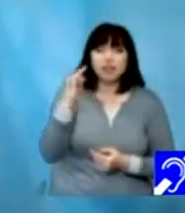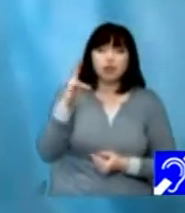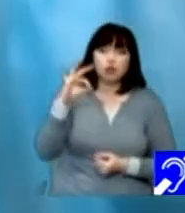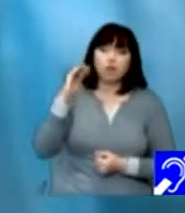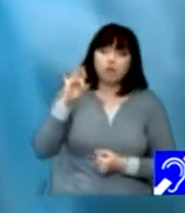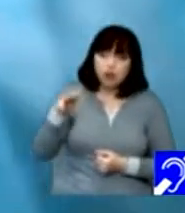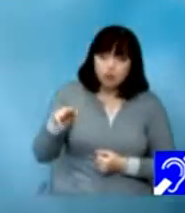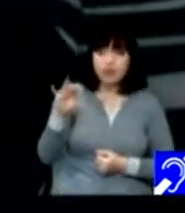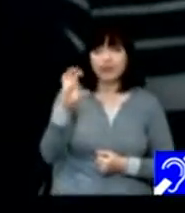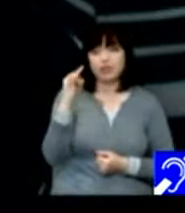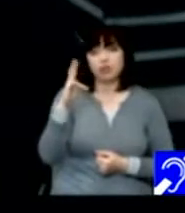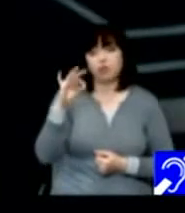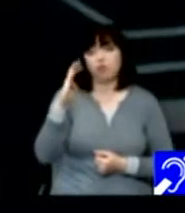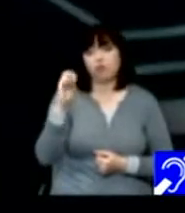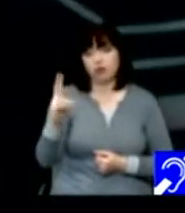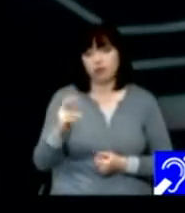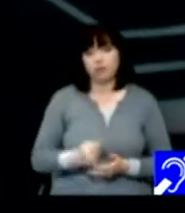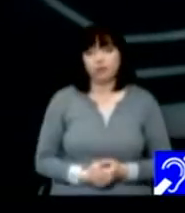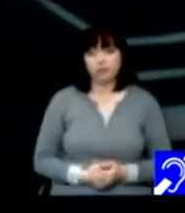și Sinovac.